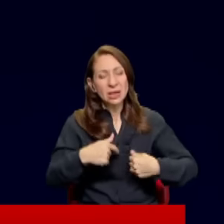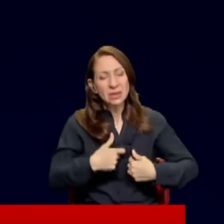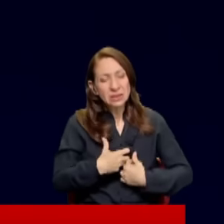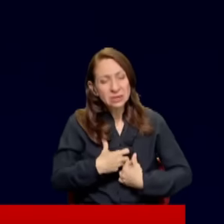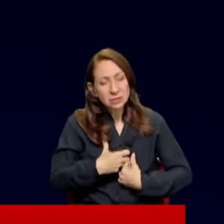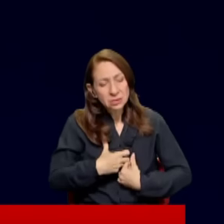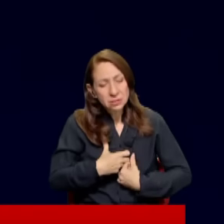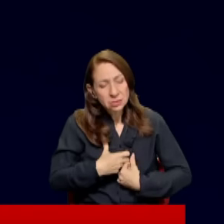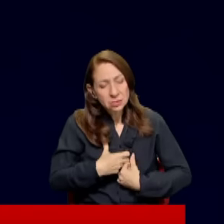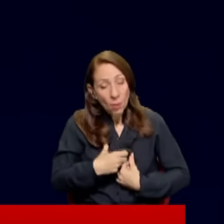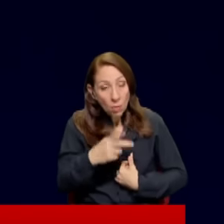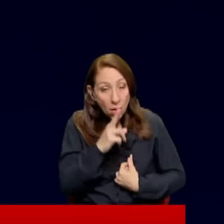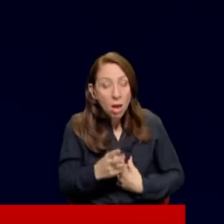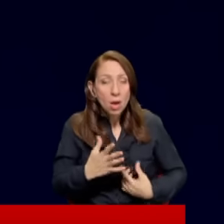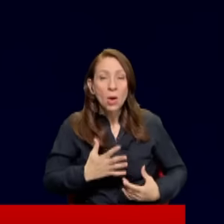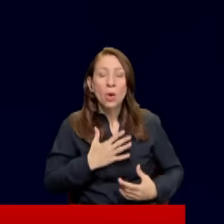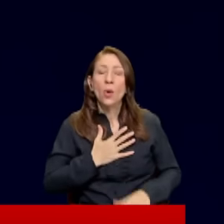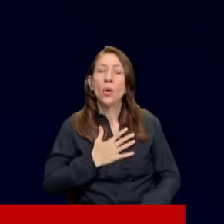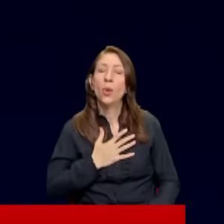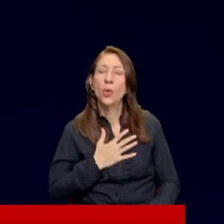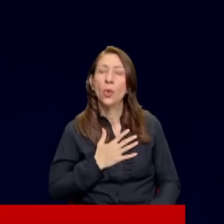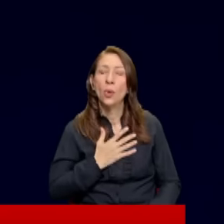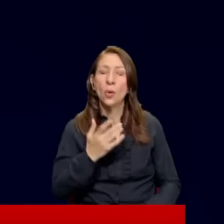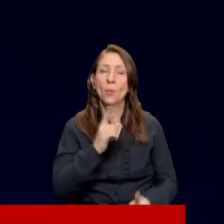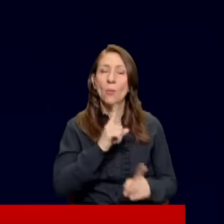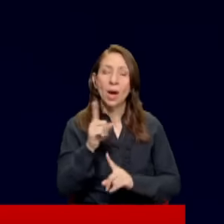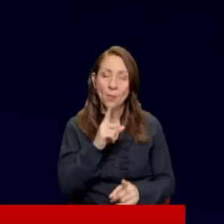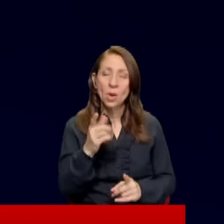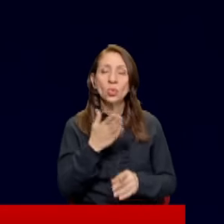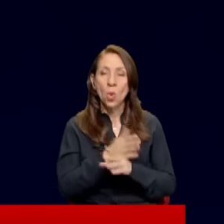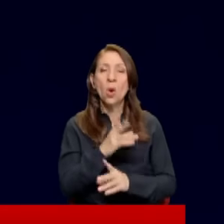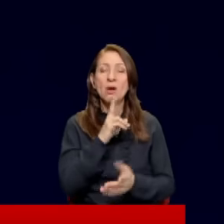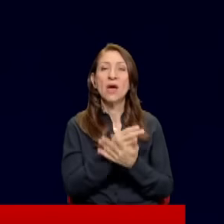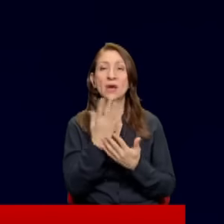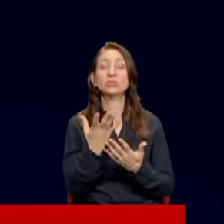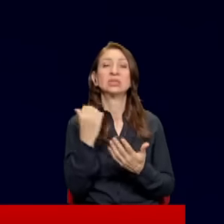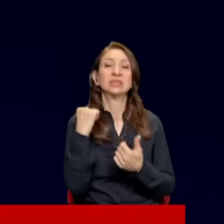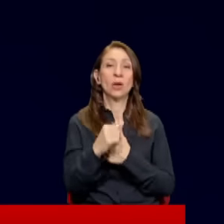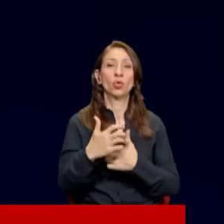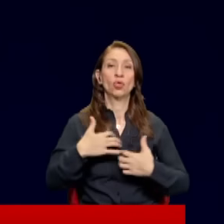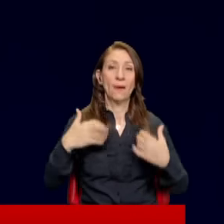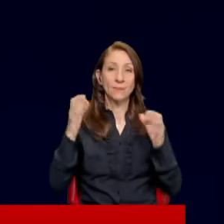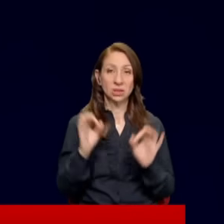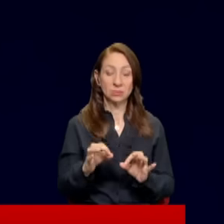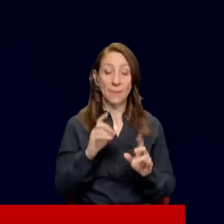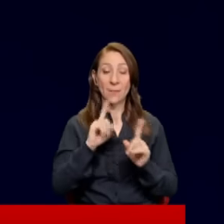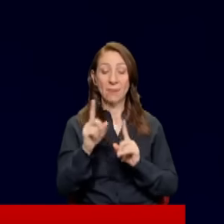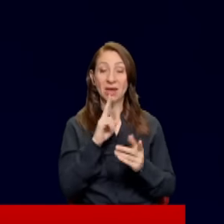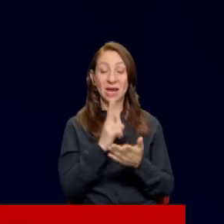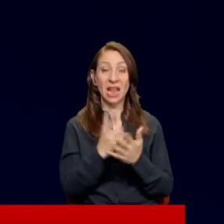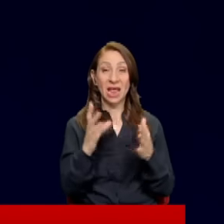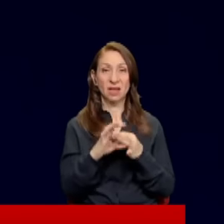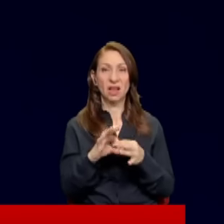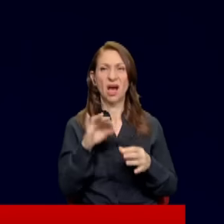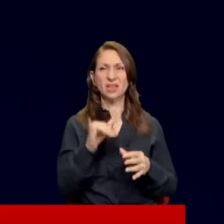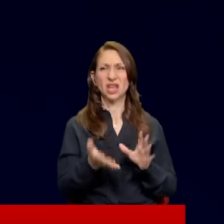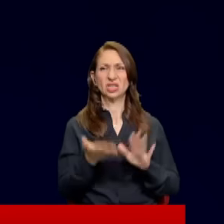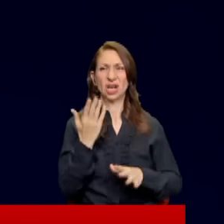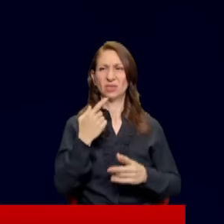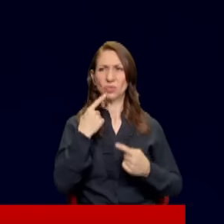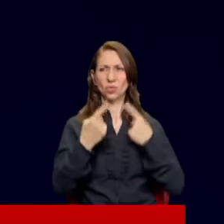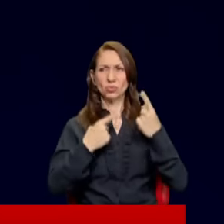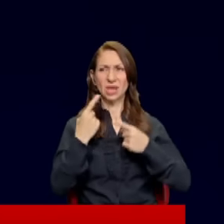adaletin tecellisine olan inancı yeniden güçlendirmiştir mahkeme kararıyla ilgili haddi Aşan